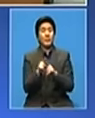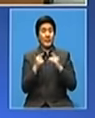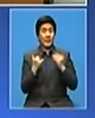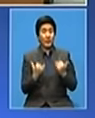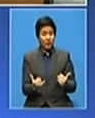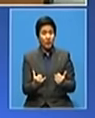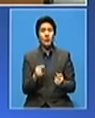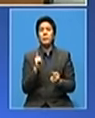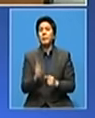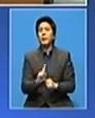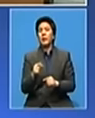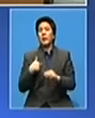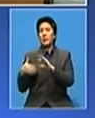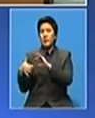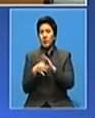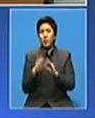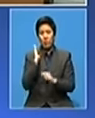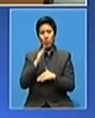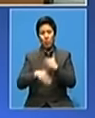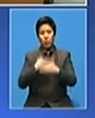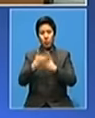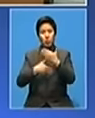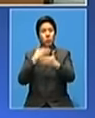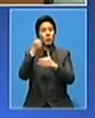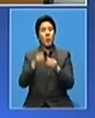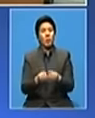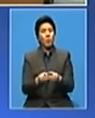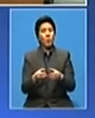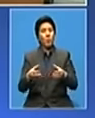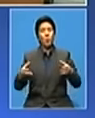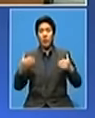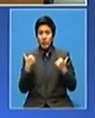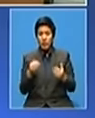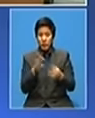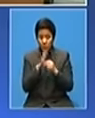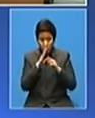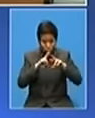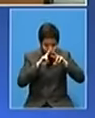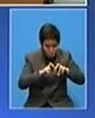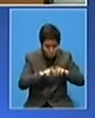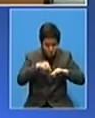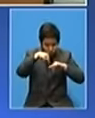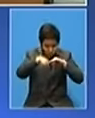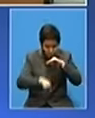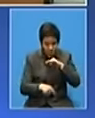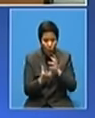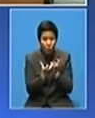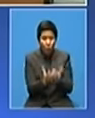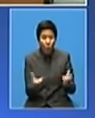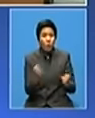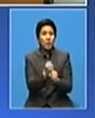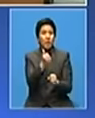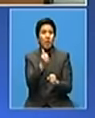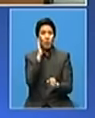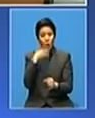านี้เป็นสิ่งที่จะนำไปสู่การเจริญเติบโตที่ยั่งยืนเพราะว่าถ้าหากเราสามารถศึกษาวิจัยพัฒนาสินค้าได้เราก็จะใช้วัต